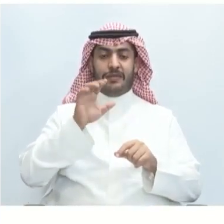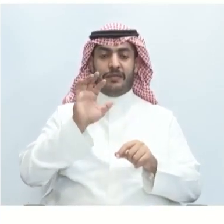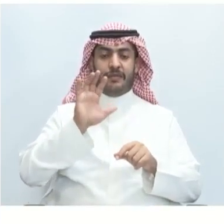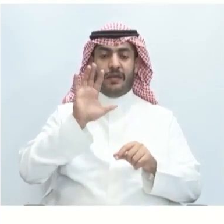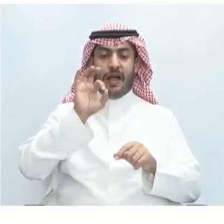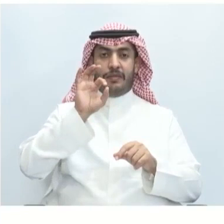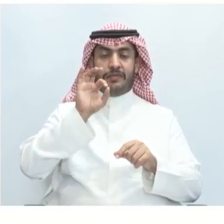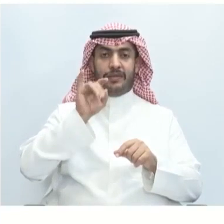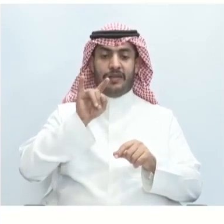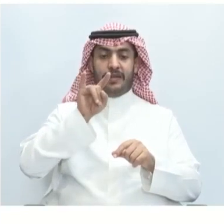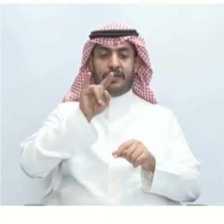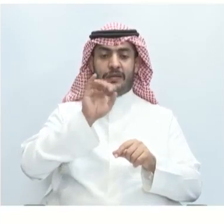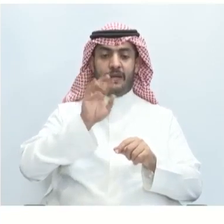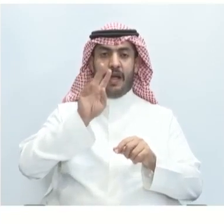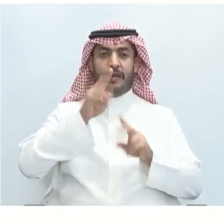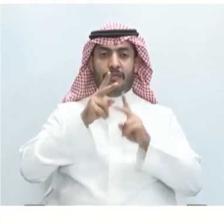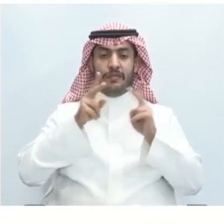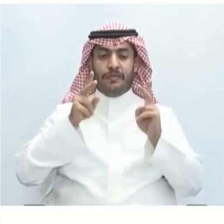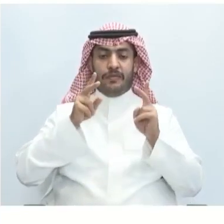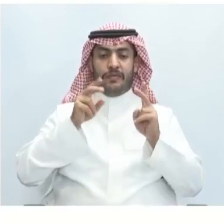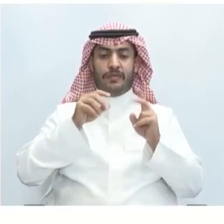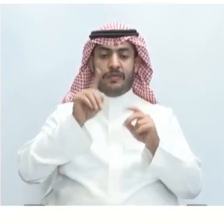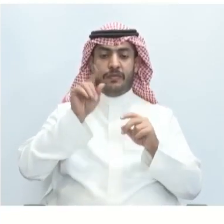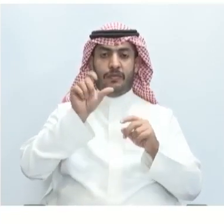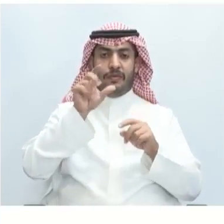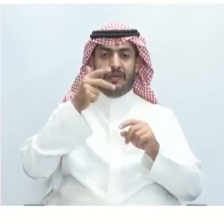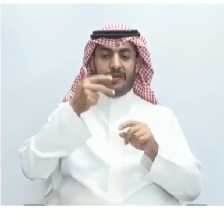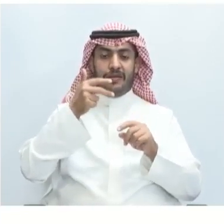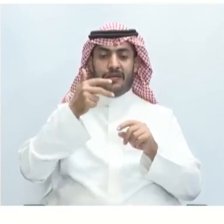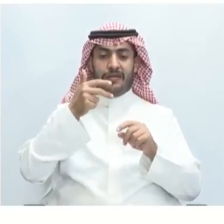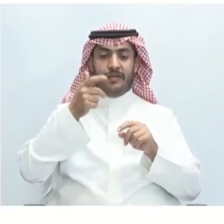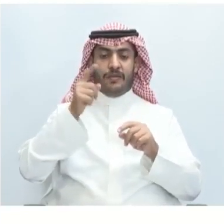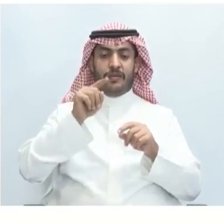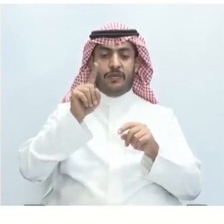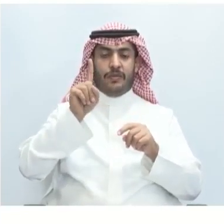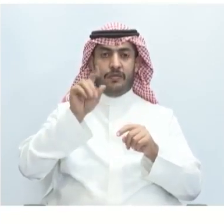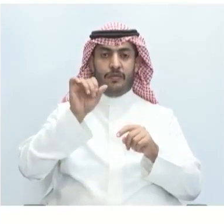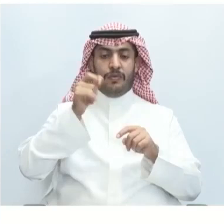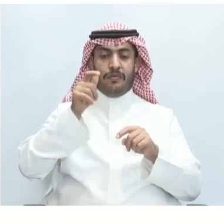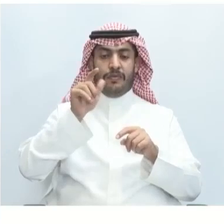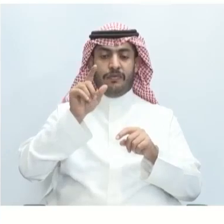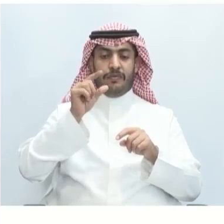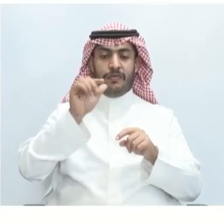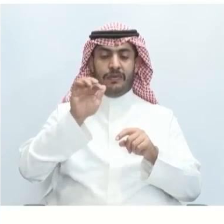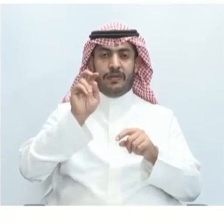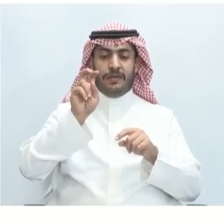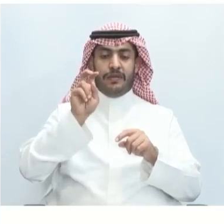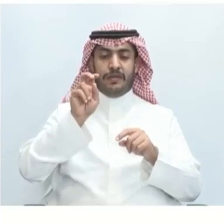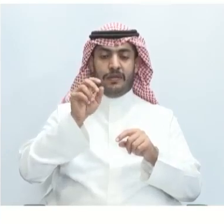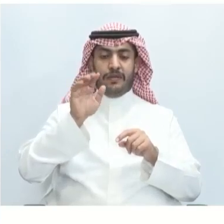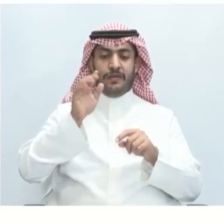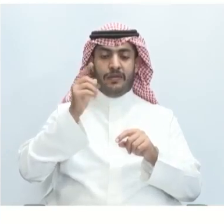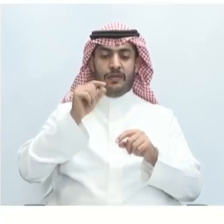طائره من اربعه انواع مختلفه البوينج وايضا بومبارديه